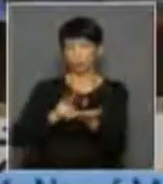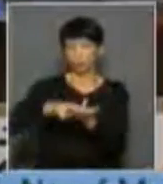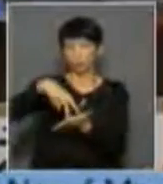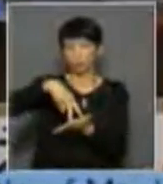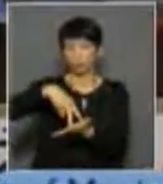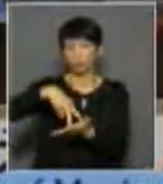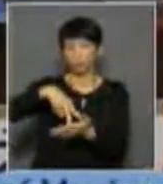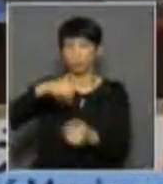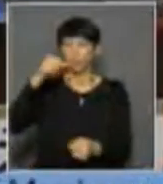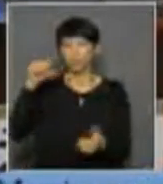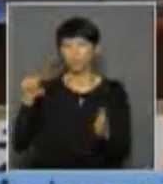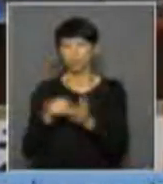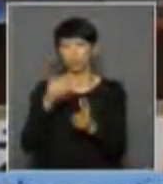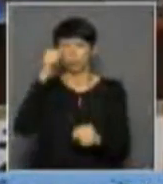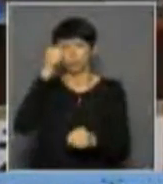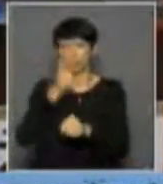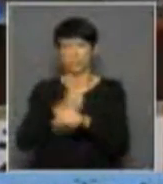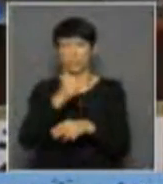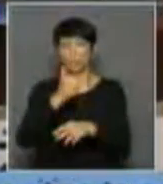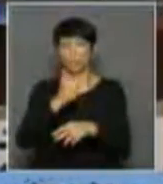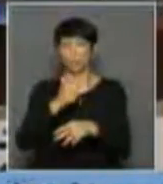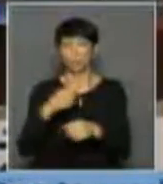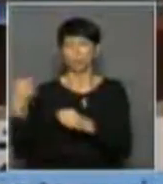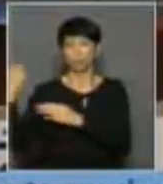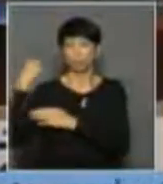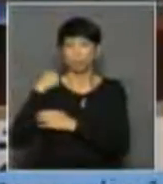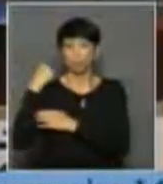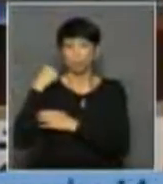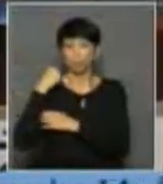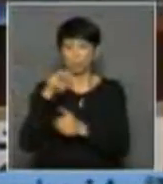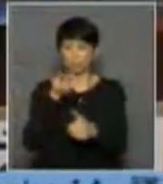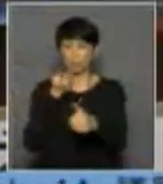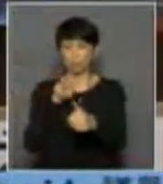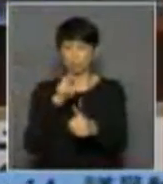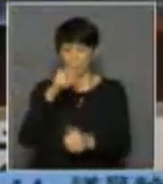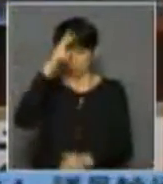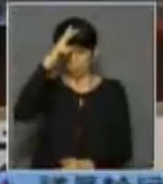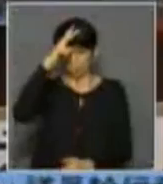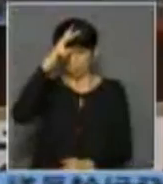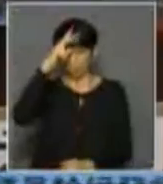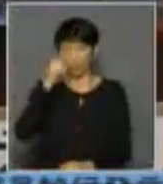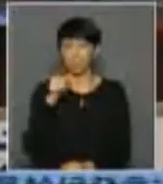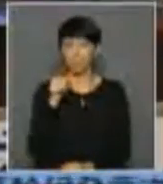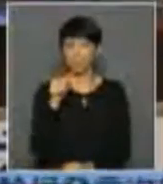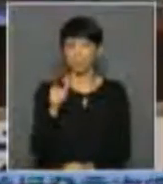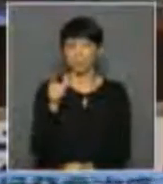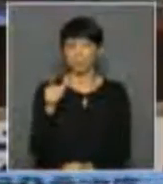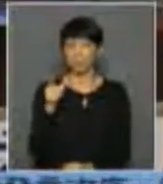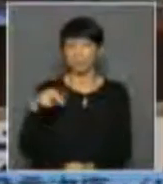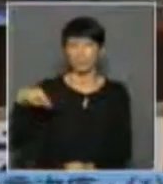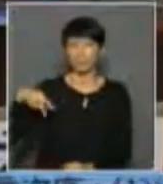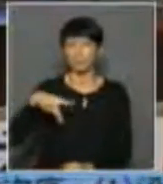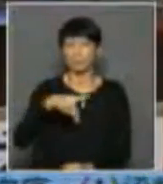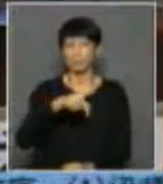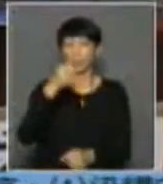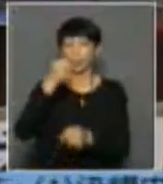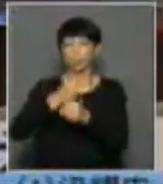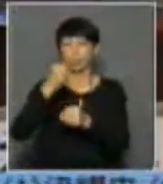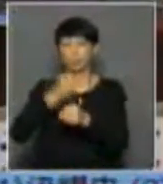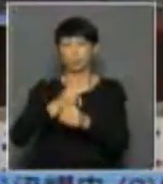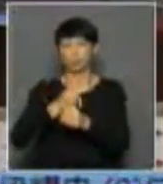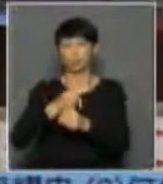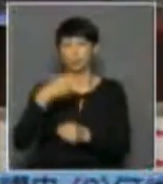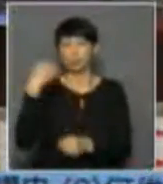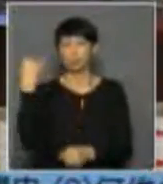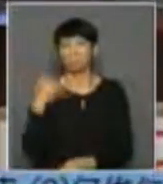基本的一個功能就是監察政府，這個行政的施政都做不到